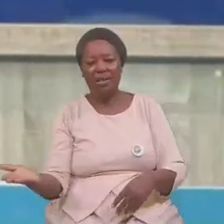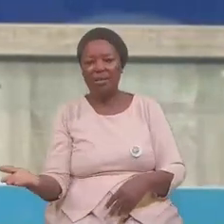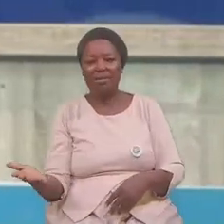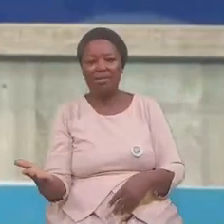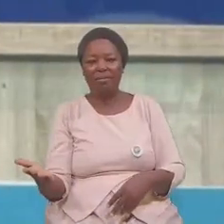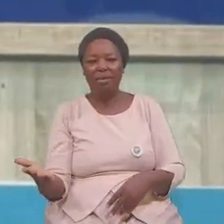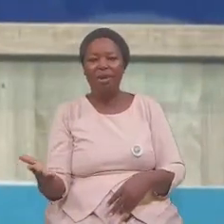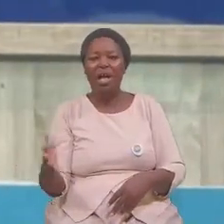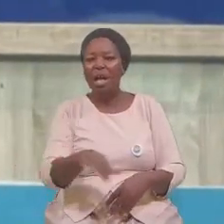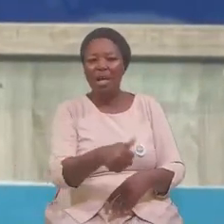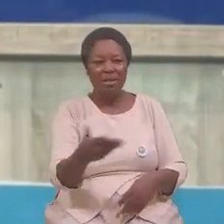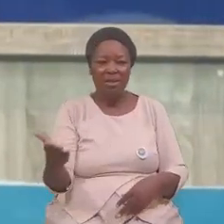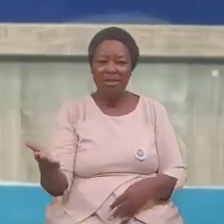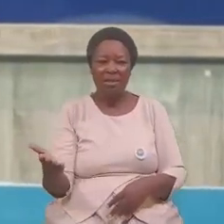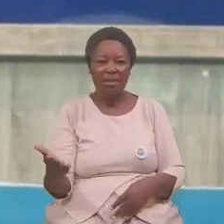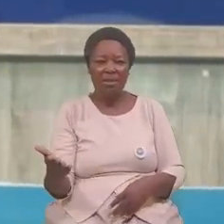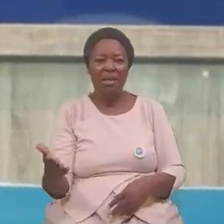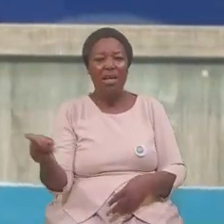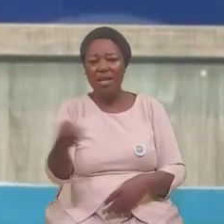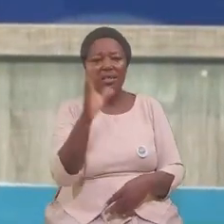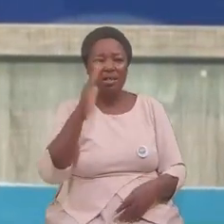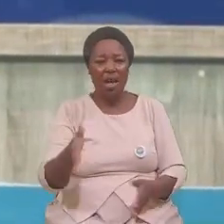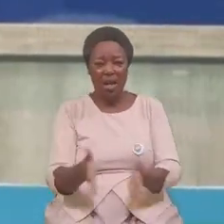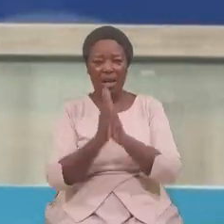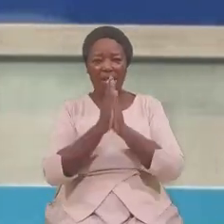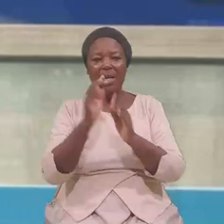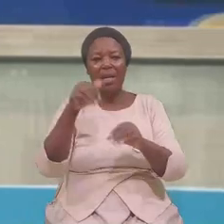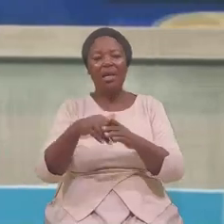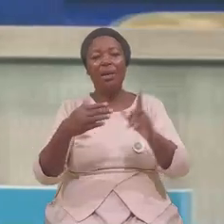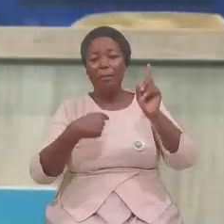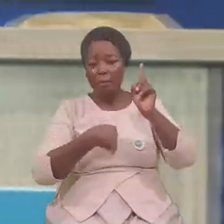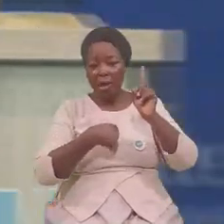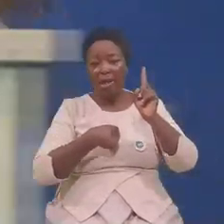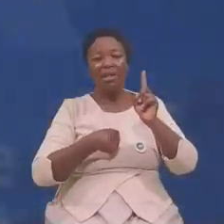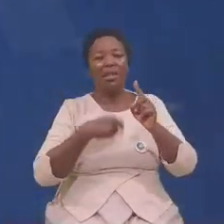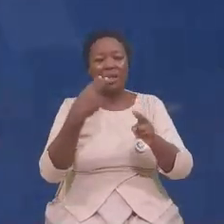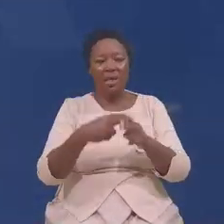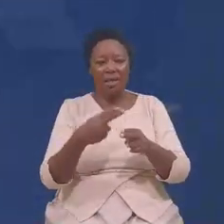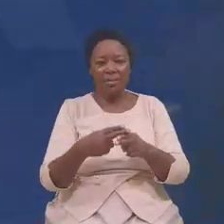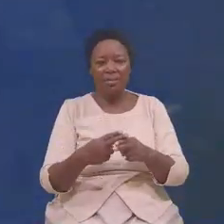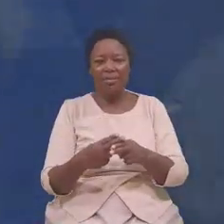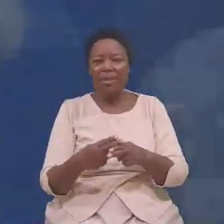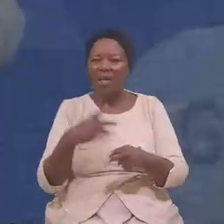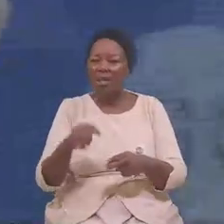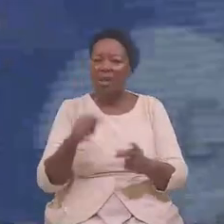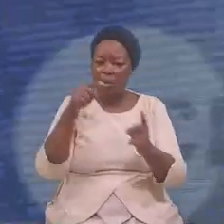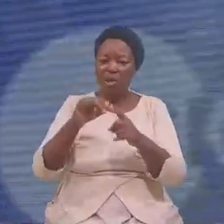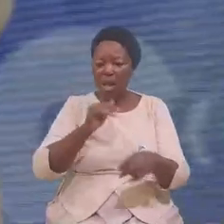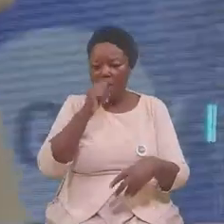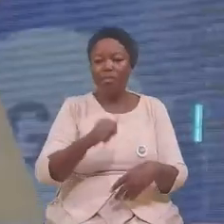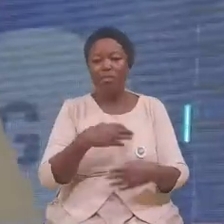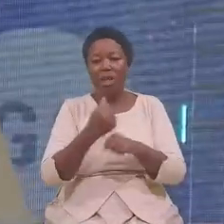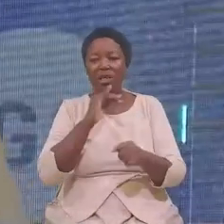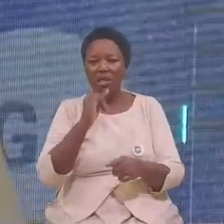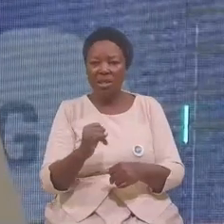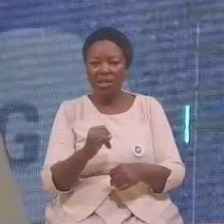tout ce que vous demanderez en mon nom. Ce que je vais vous faire comprendre,